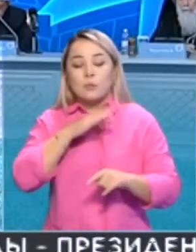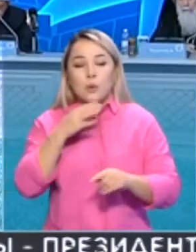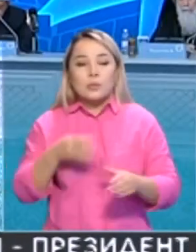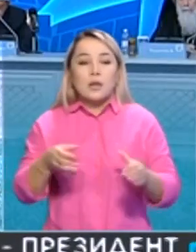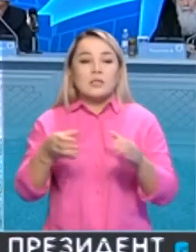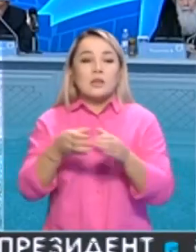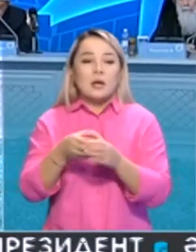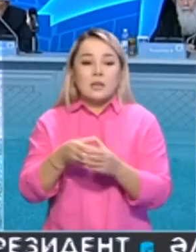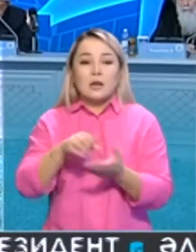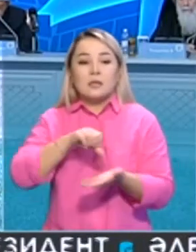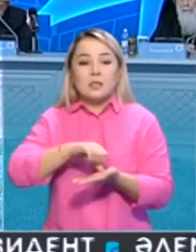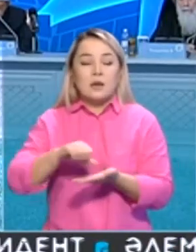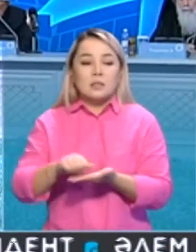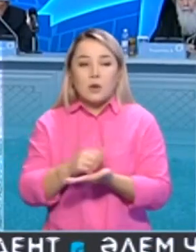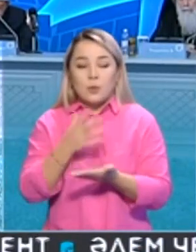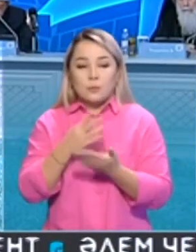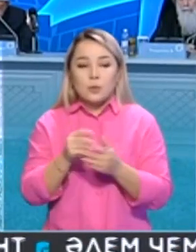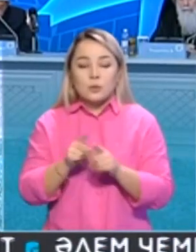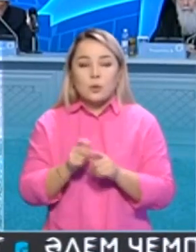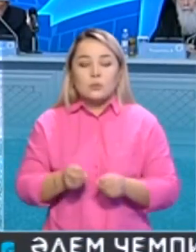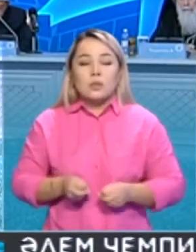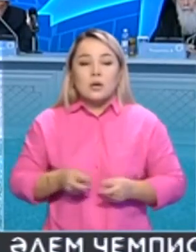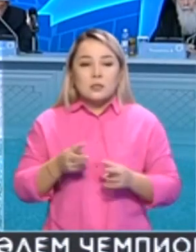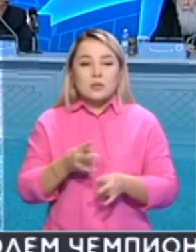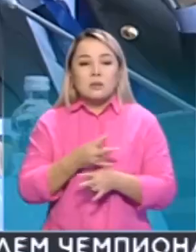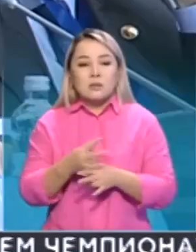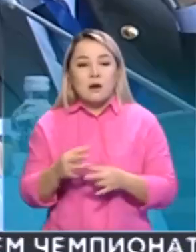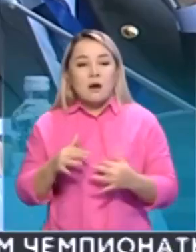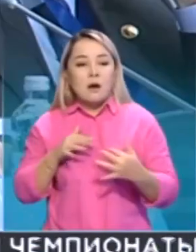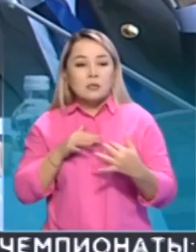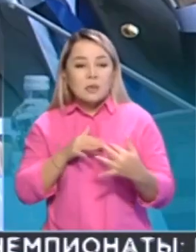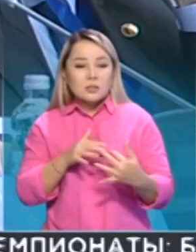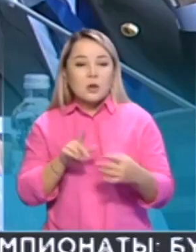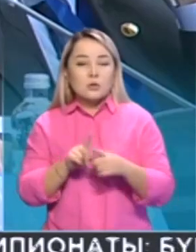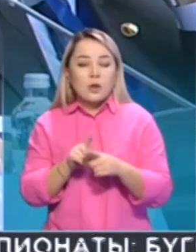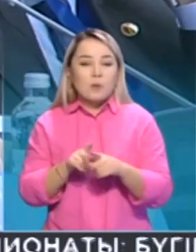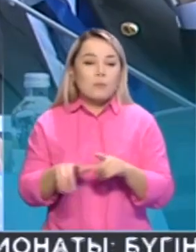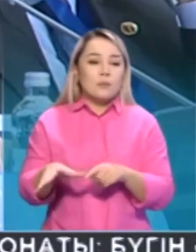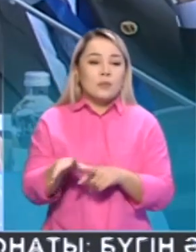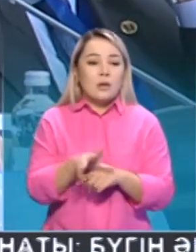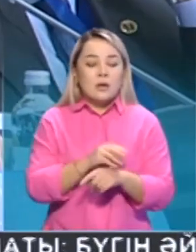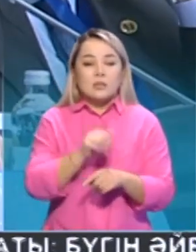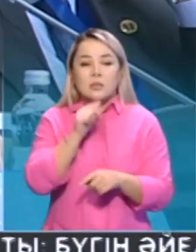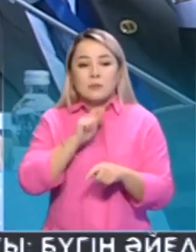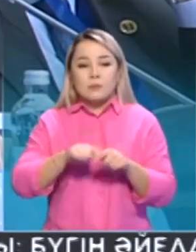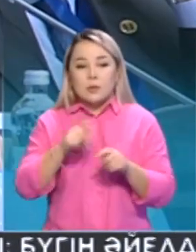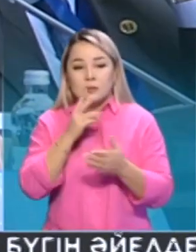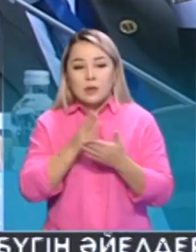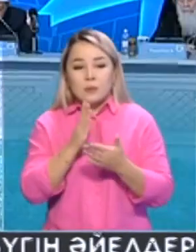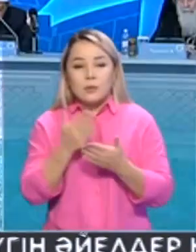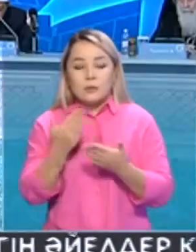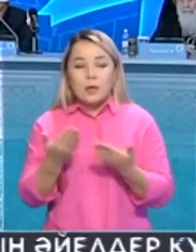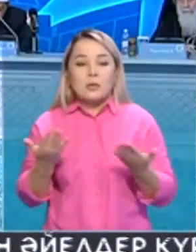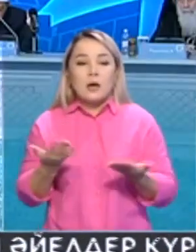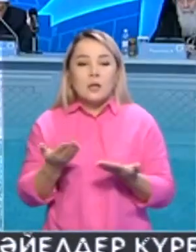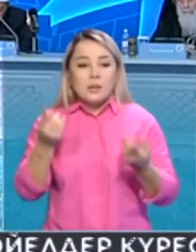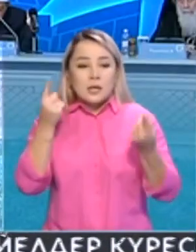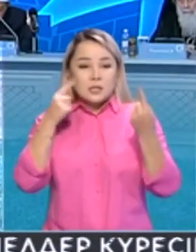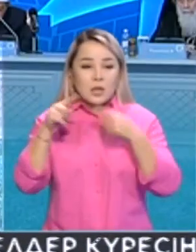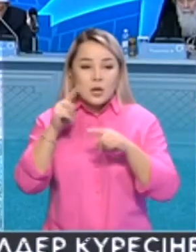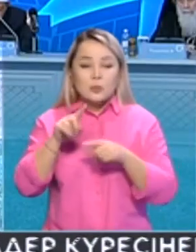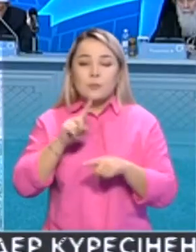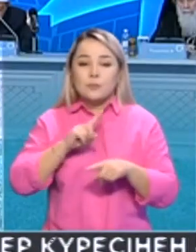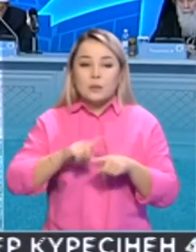декларацияларында радикализм, зорлық-зомбылық және қақтығыстар табанды түрде сыналды. Қандай идеяны